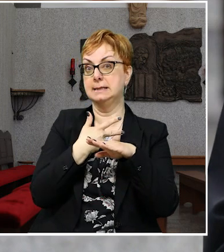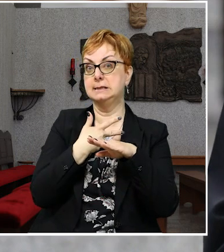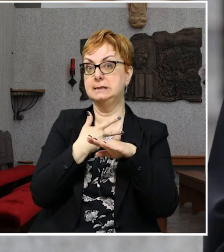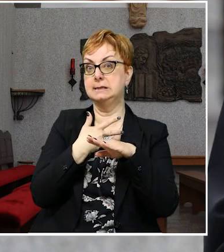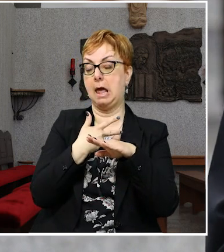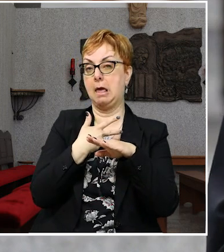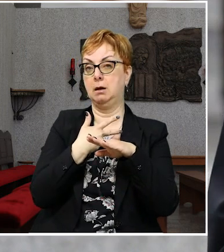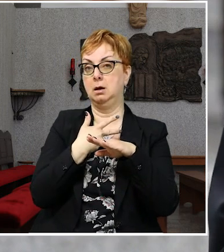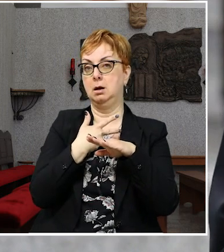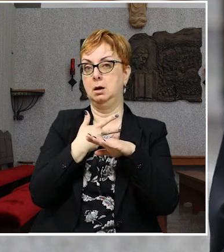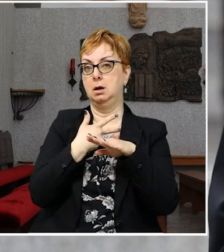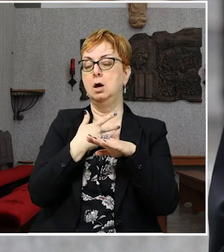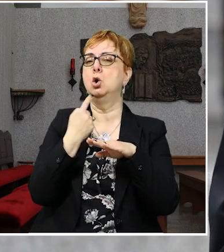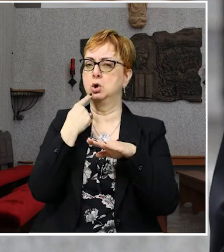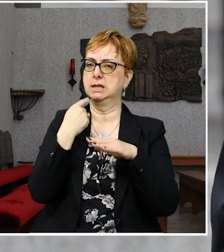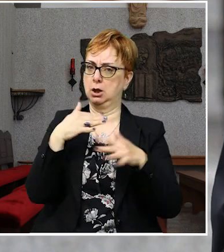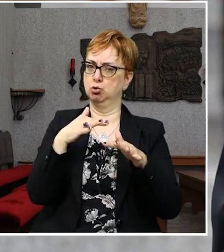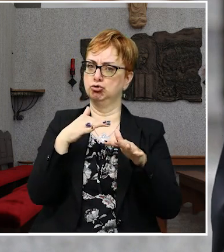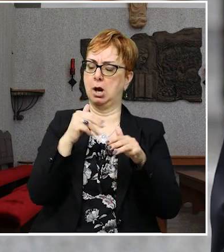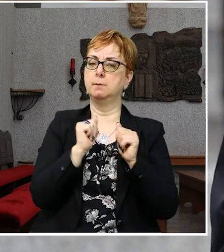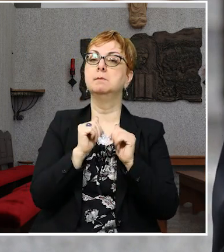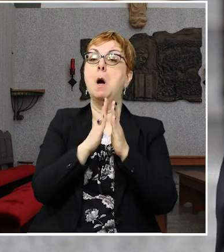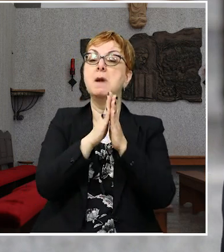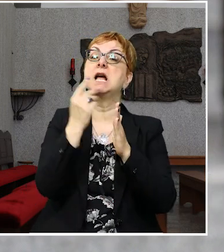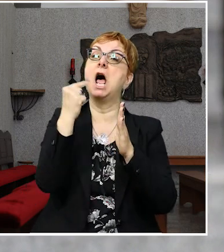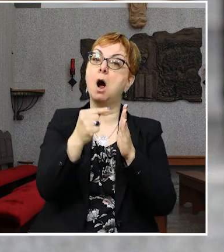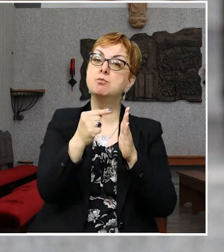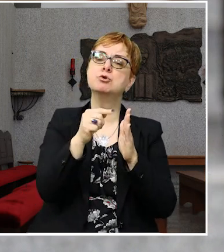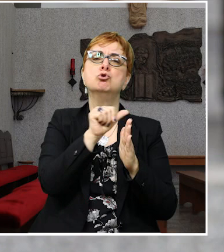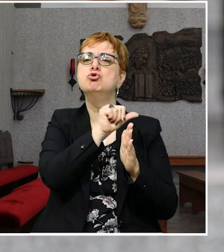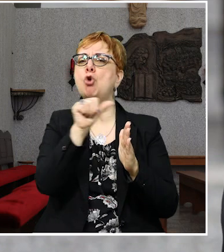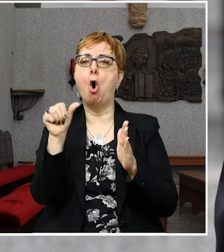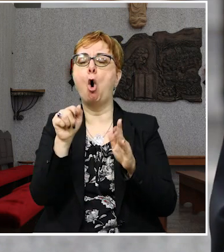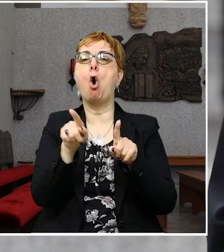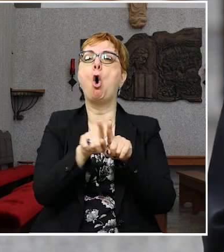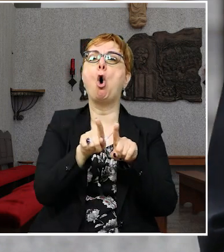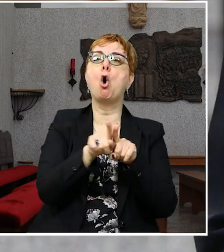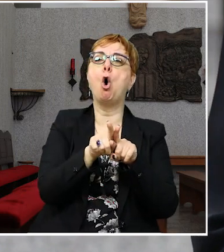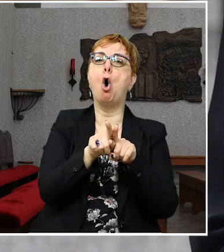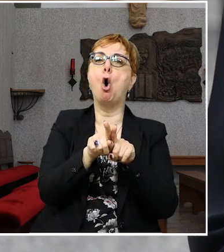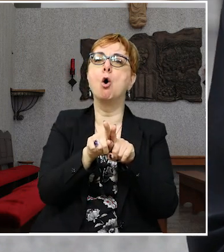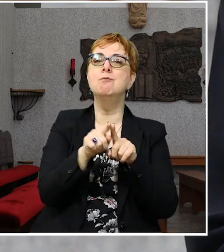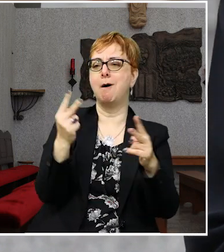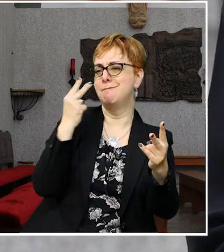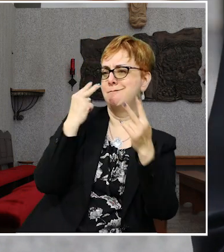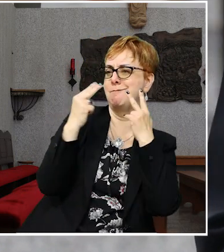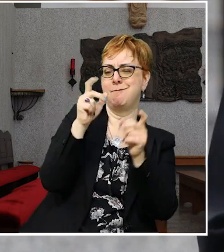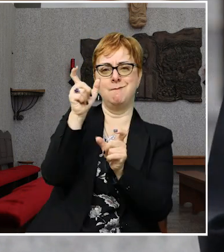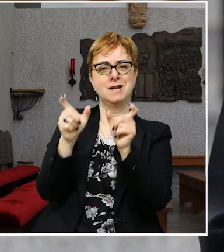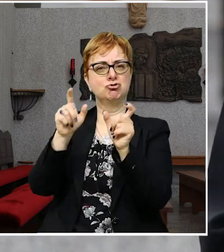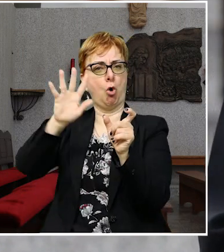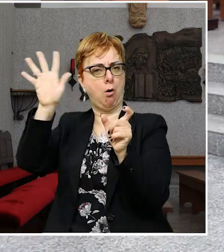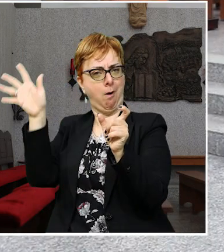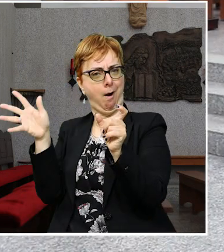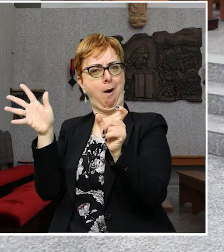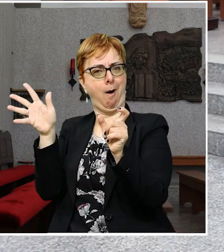preghiera truccata, lo abbiamo già detto, una preghiera fatta solo per essere ammirati dagli